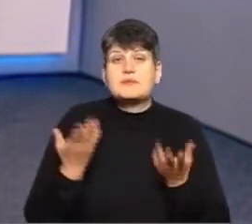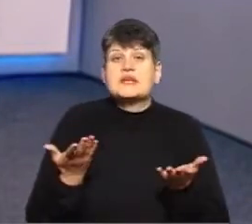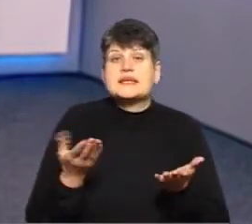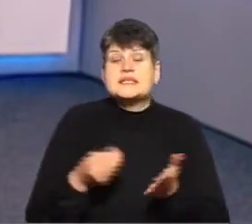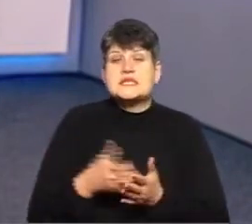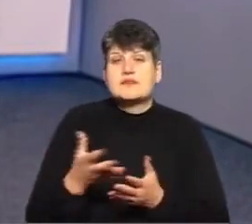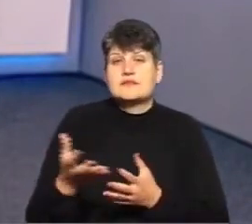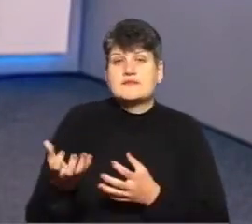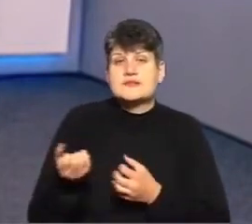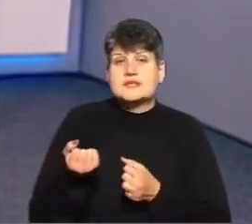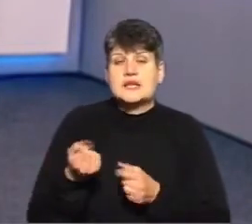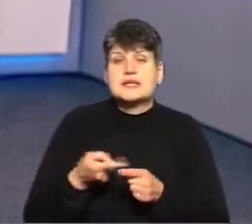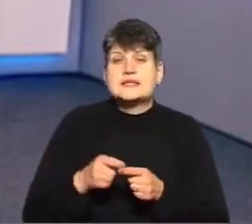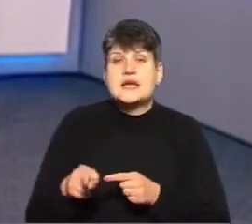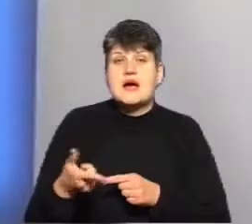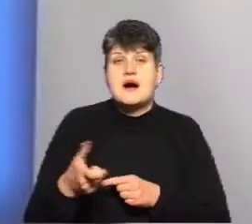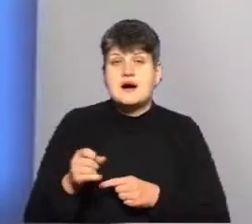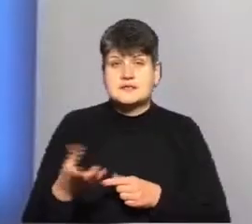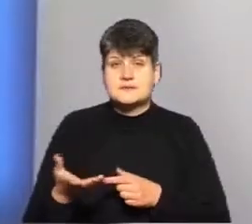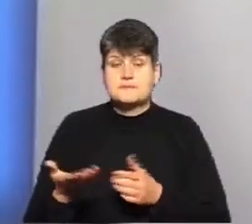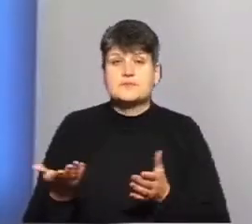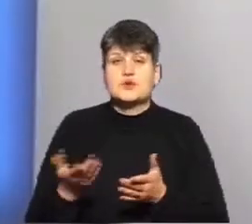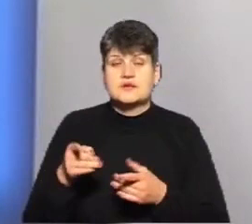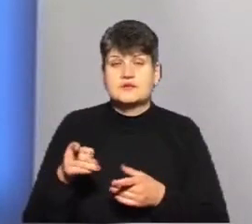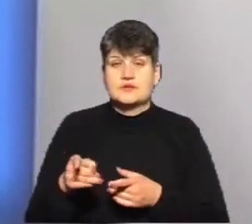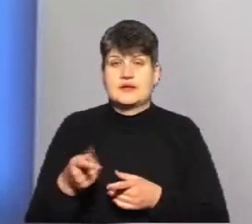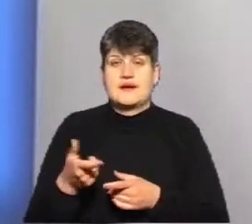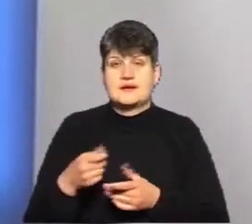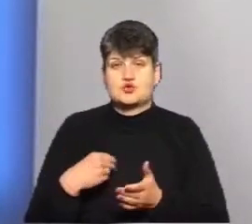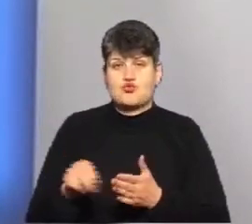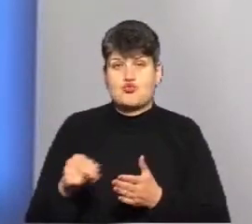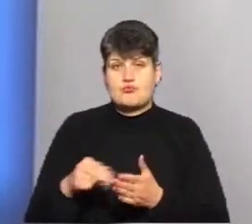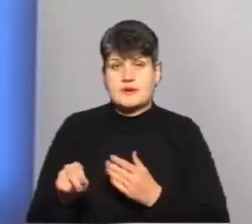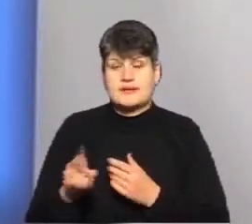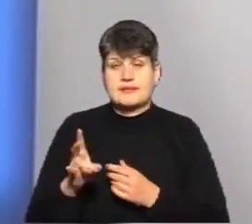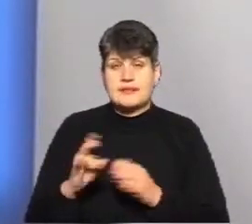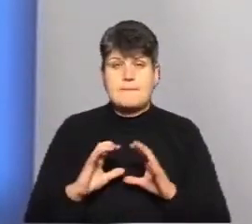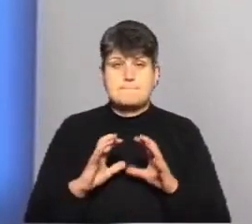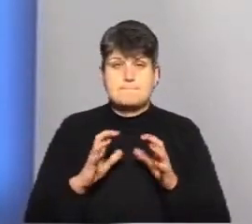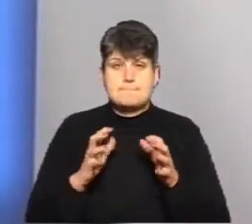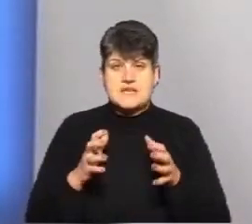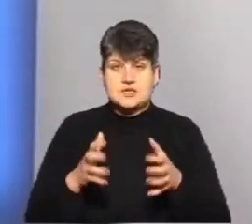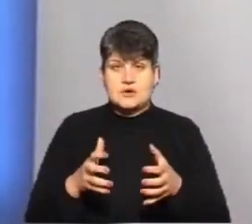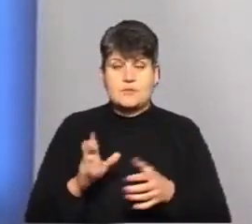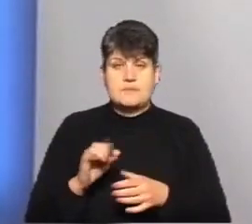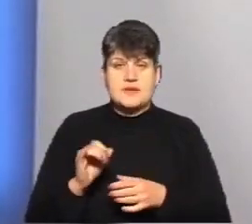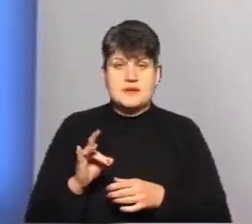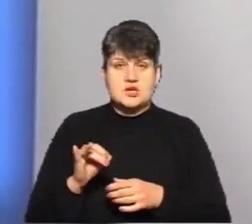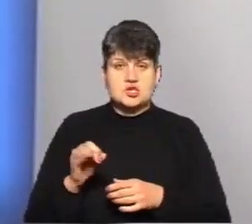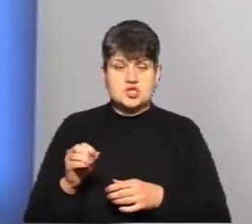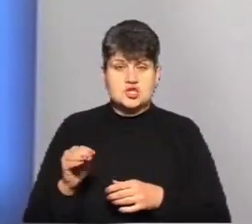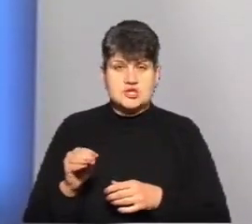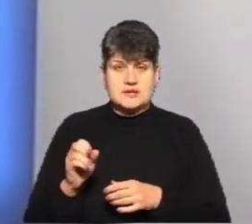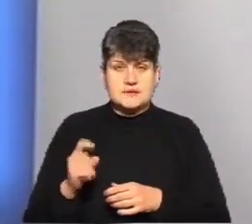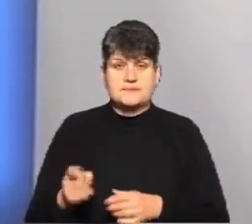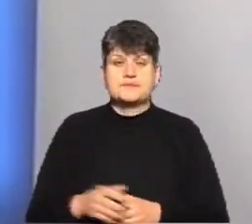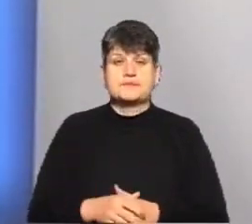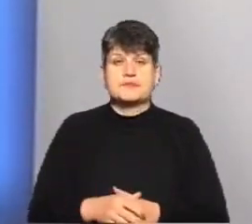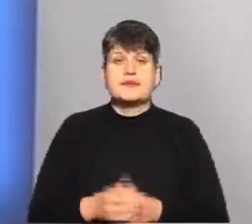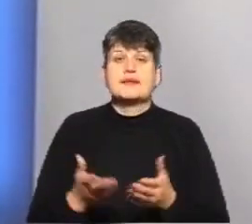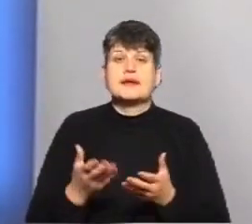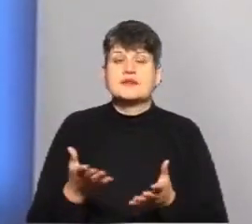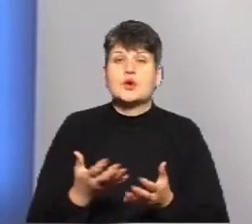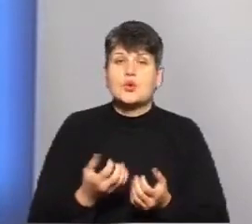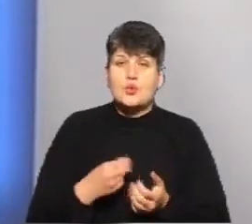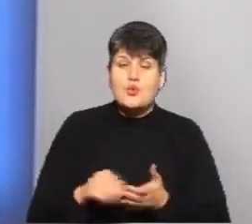собі цей газ, по якій ціні вони собі цей газ купили на міжнародних біржах, на європейських хабах, де вони його купляли, по якій ціні,